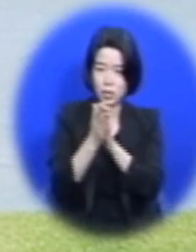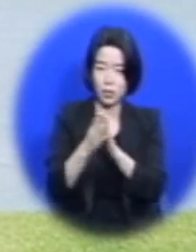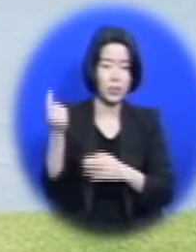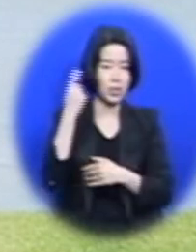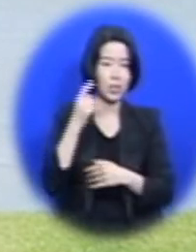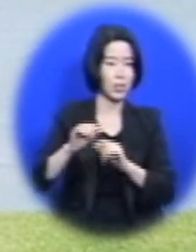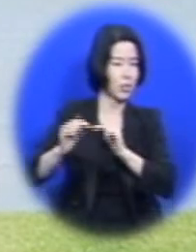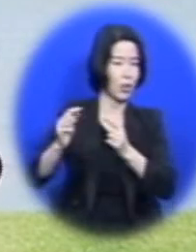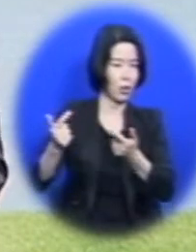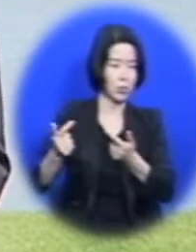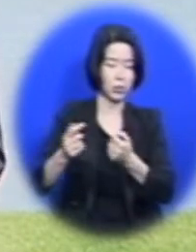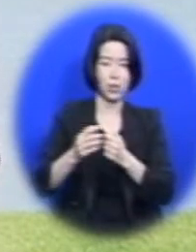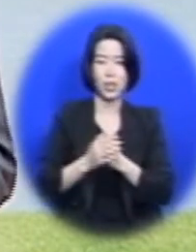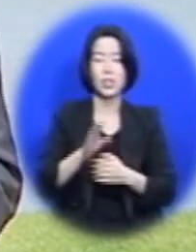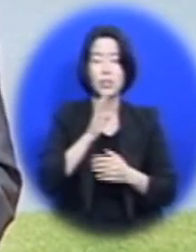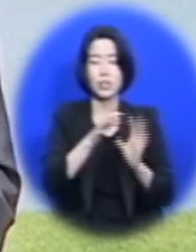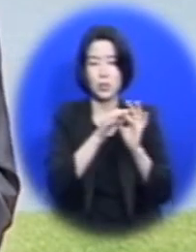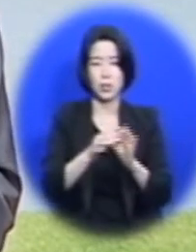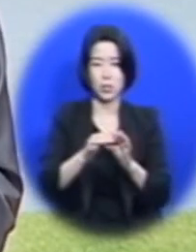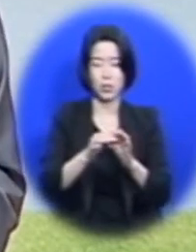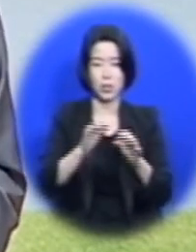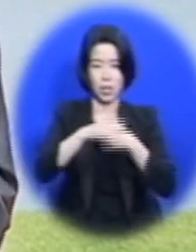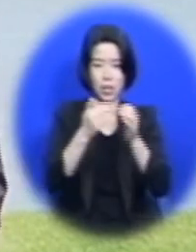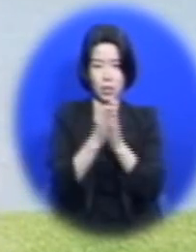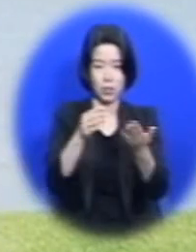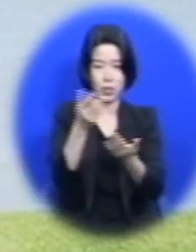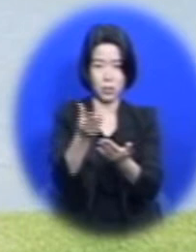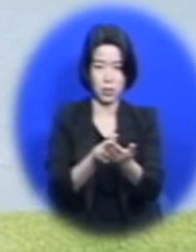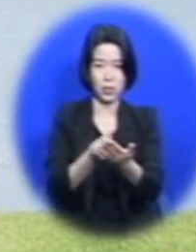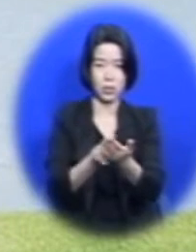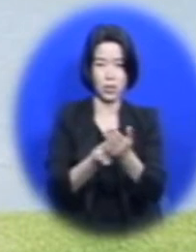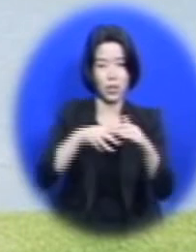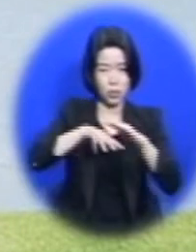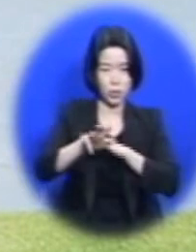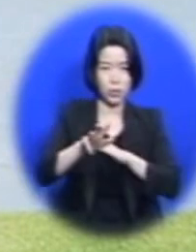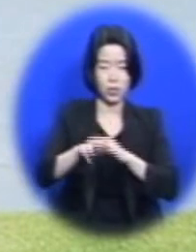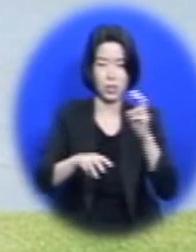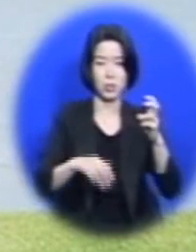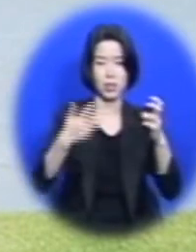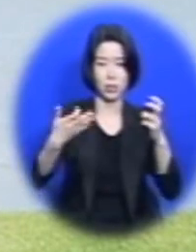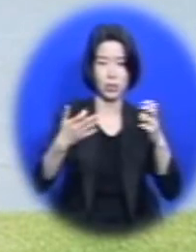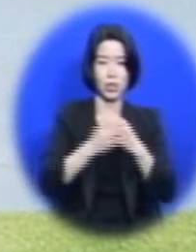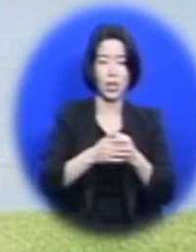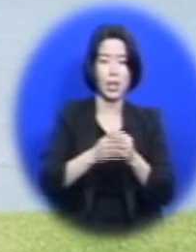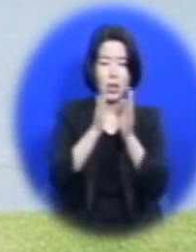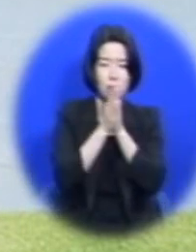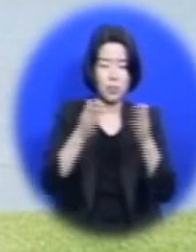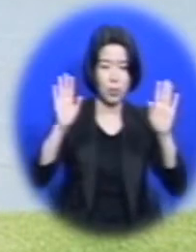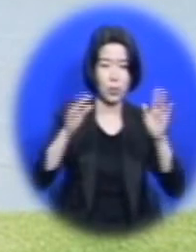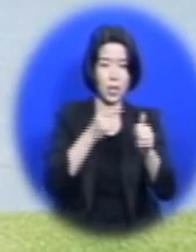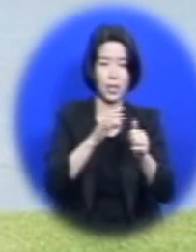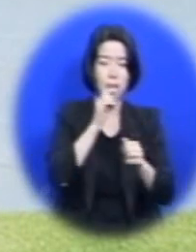했습니다. 그러면서 성경을 인용하셨어요. 출애굽기 20장 19절입니다. 이스라엘 백성들이 모세에게 한